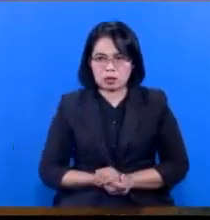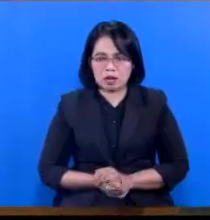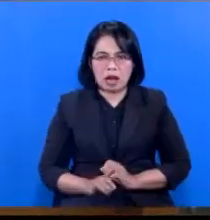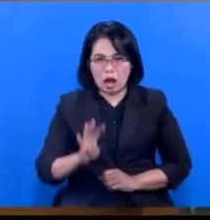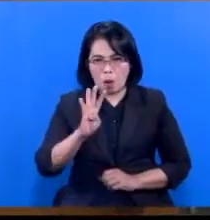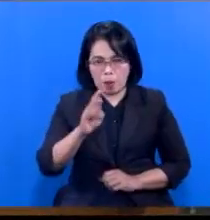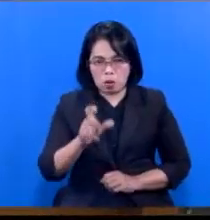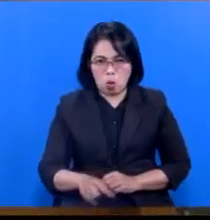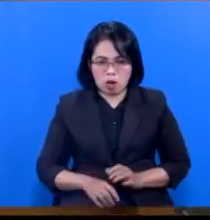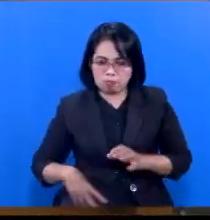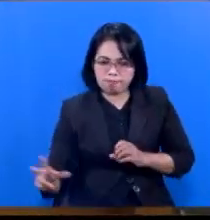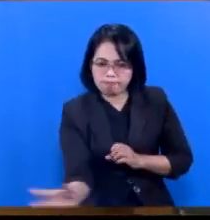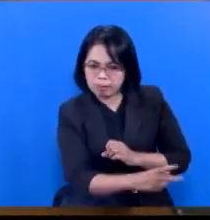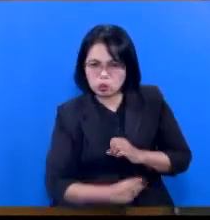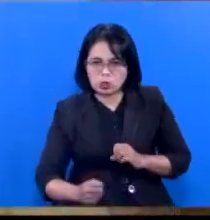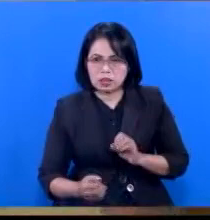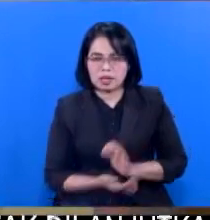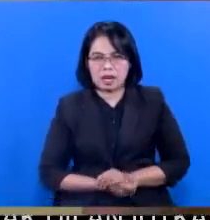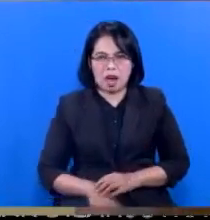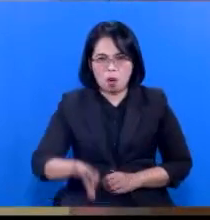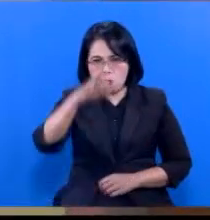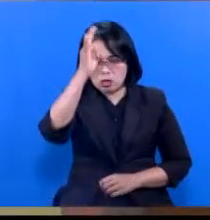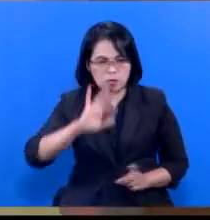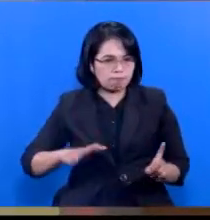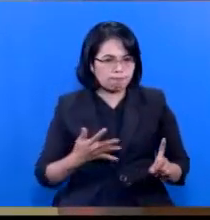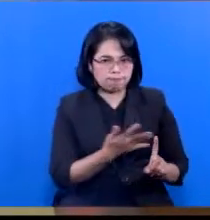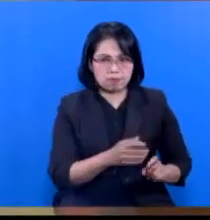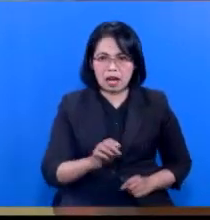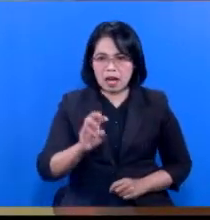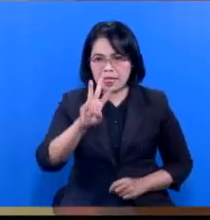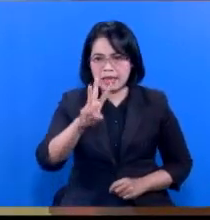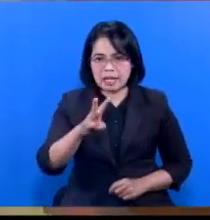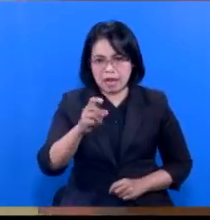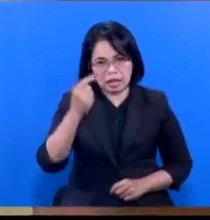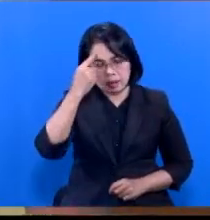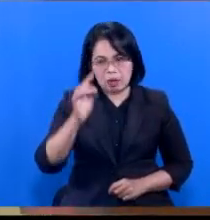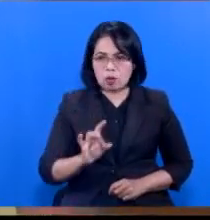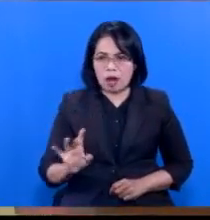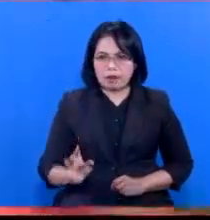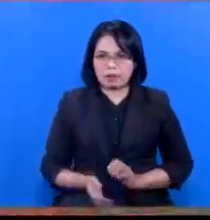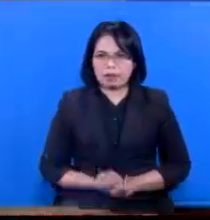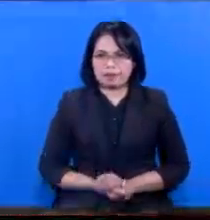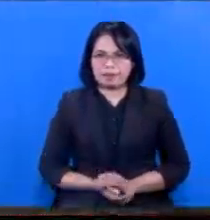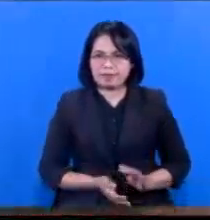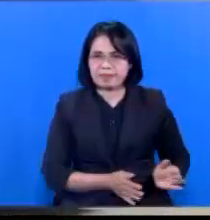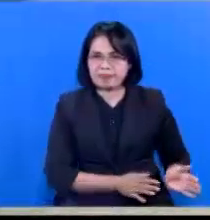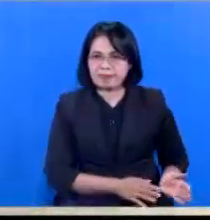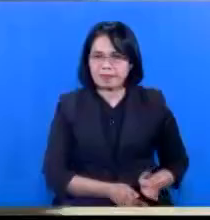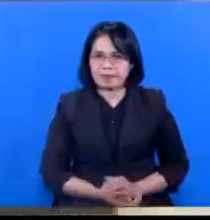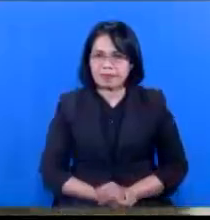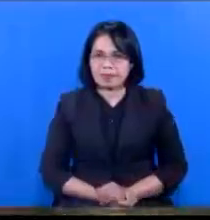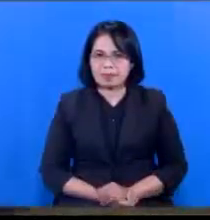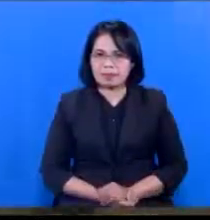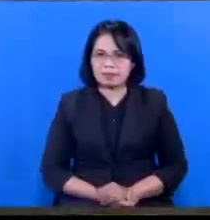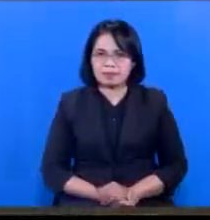Polisi pun sudah mengidentifikasi dan melakukan pengejaran kepada 3 pelaku lainnya. Tim Liputan CNN Indonesia.